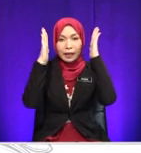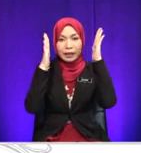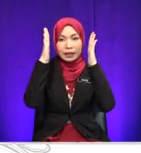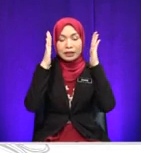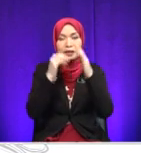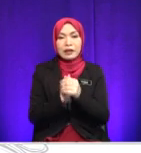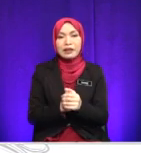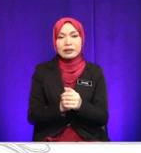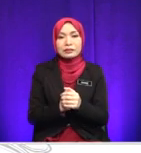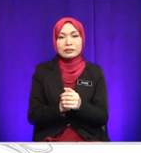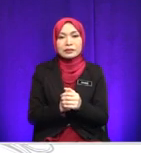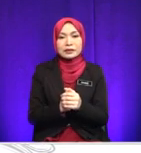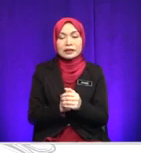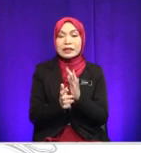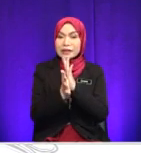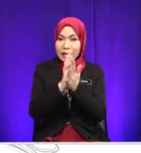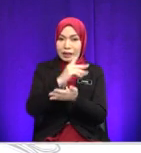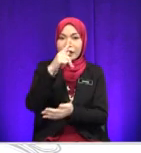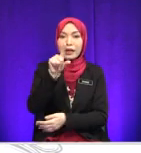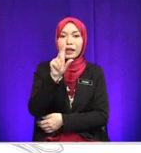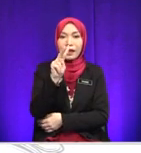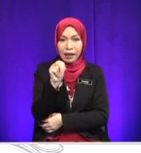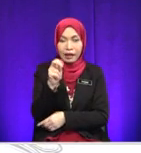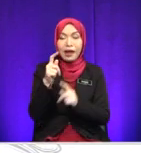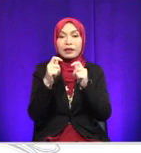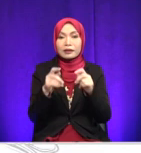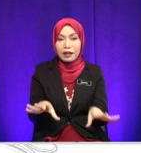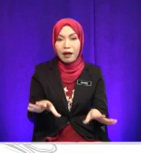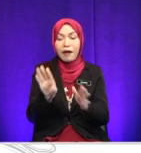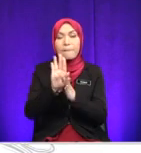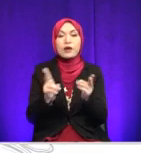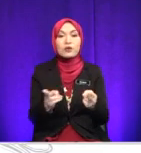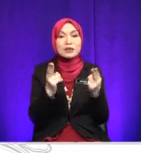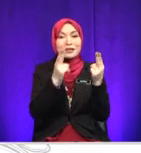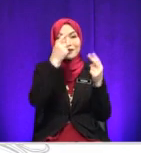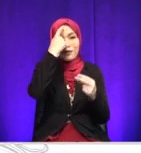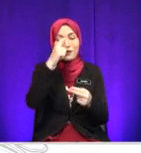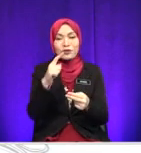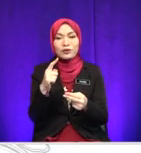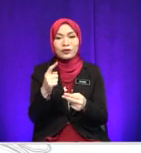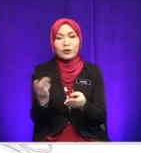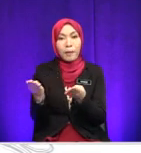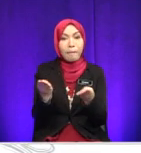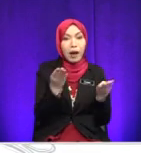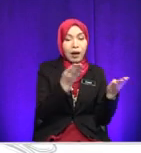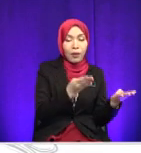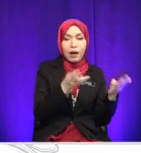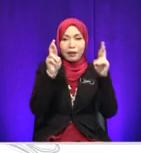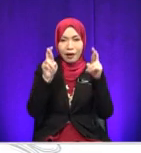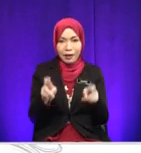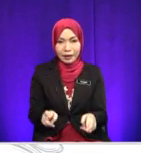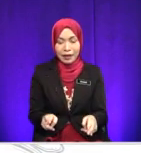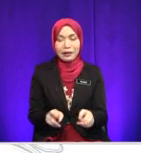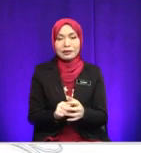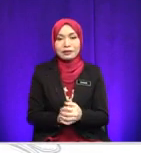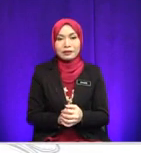Lumpur. Kementerian Luar Negeri telah menyelaraskan usaha untuk membawa pulang bagi rakyat Malaysia